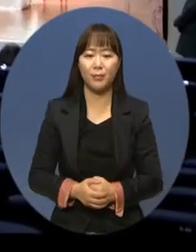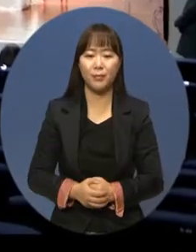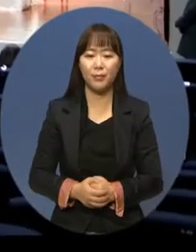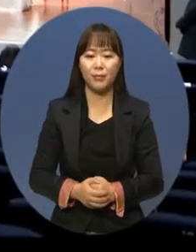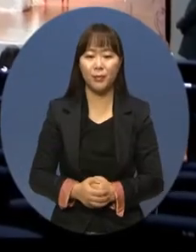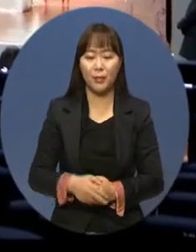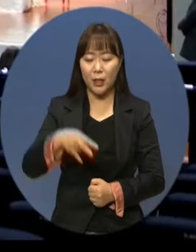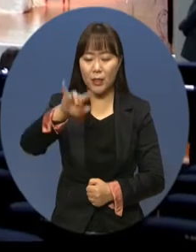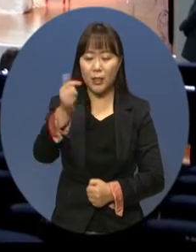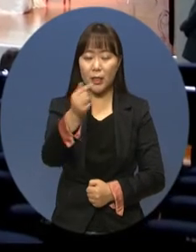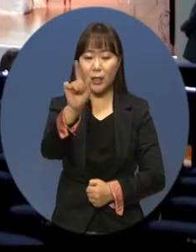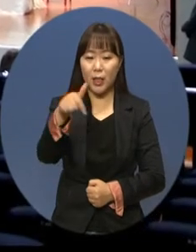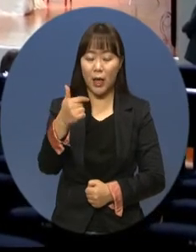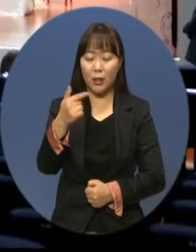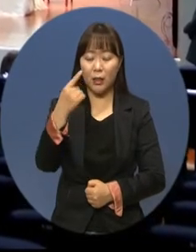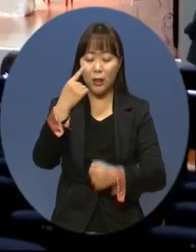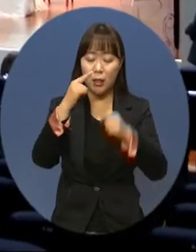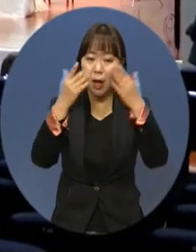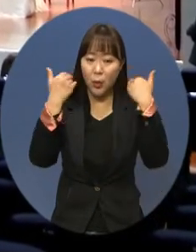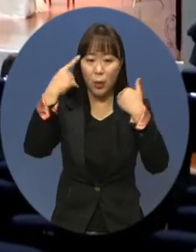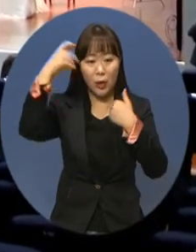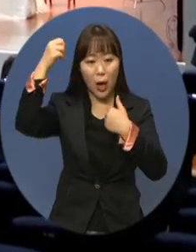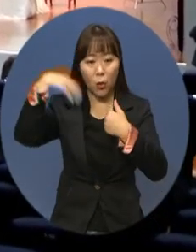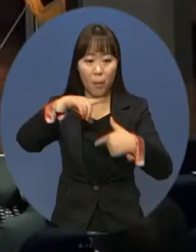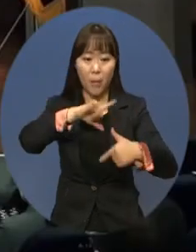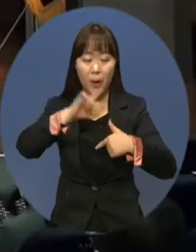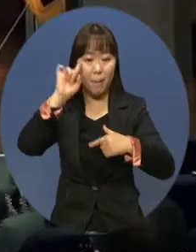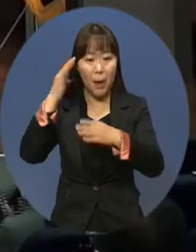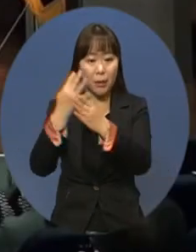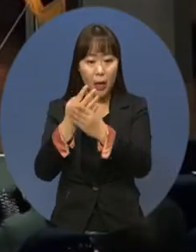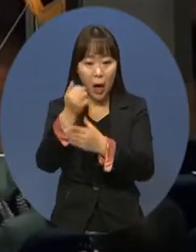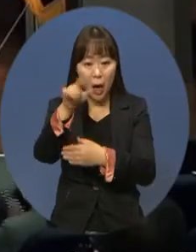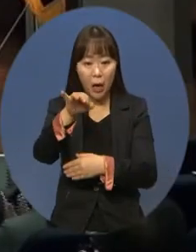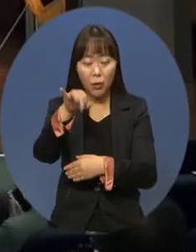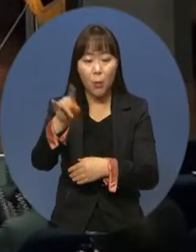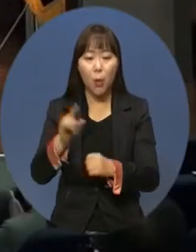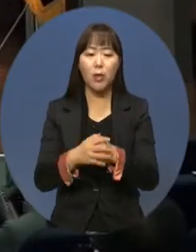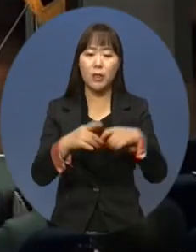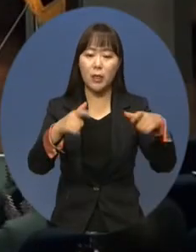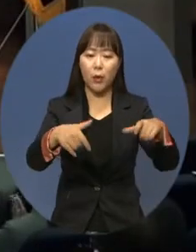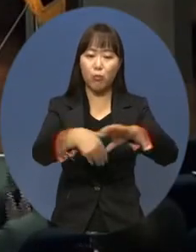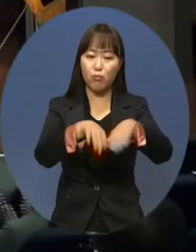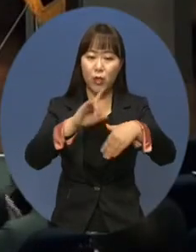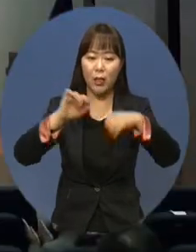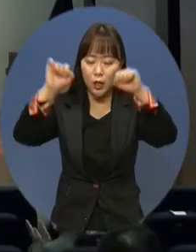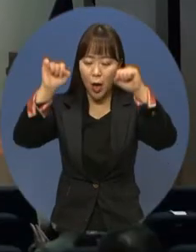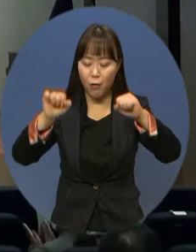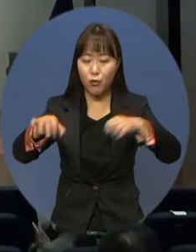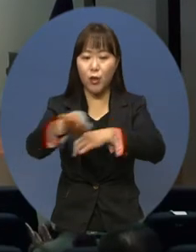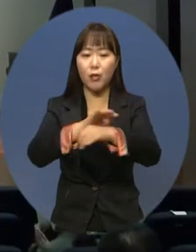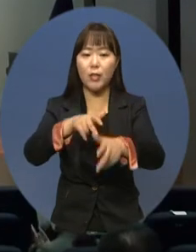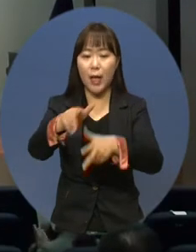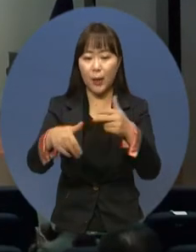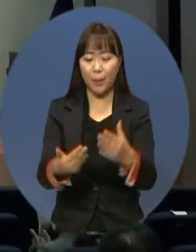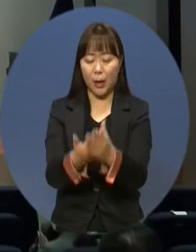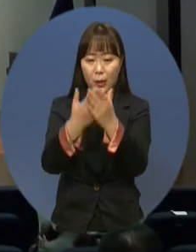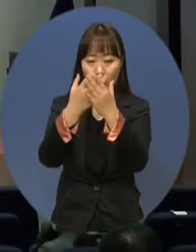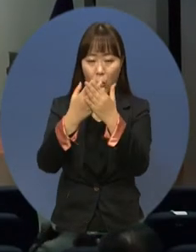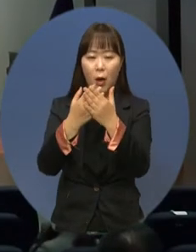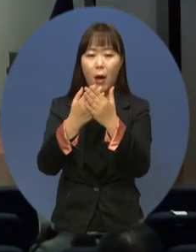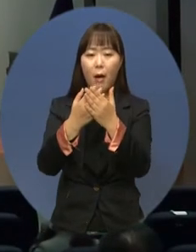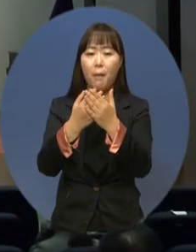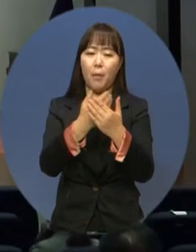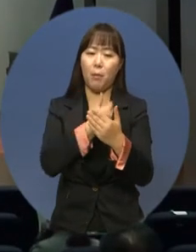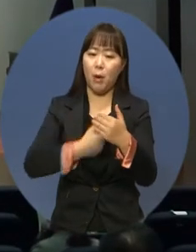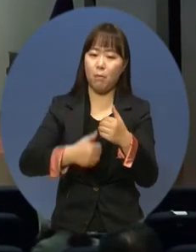신한대학교 대학원 명예박사학위 는 지역의 문화 체육 영제 산업 발전 및 후학 양성에